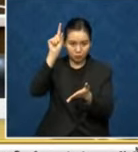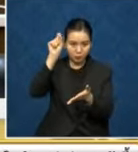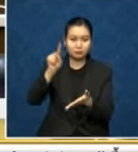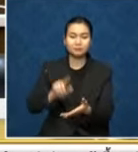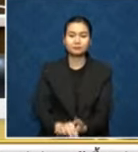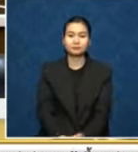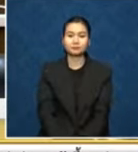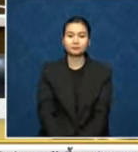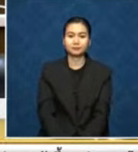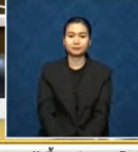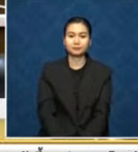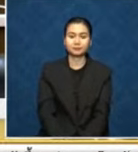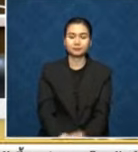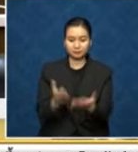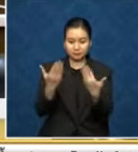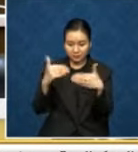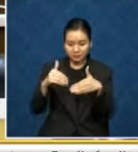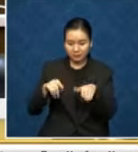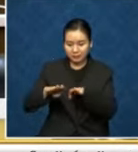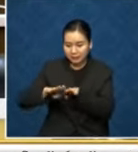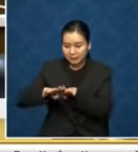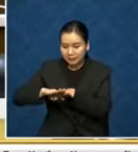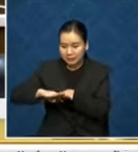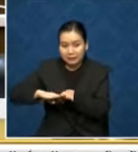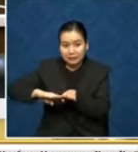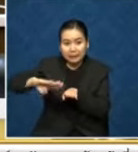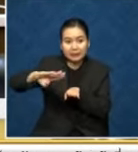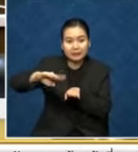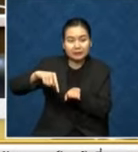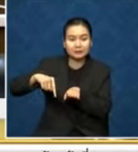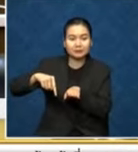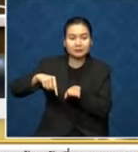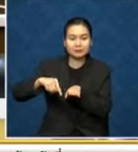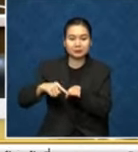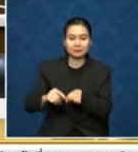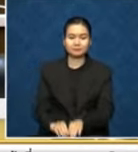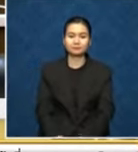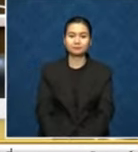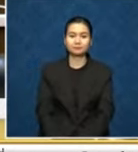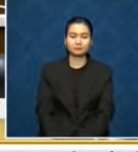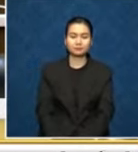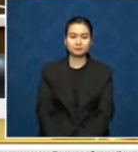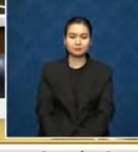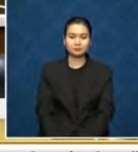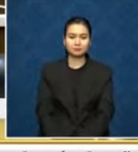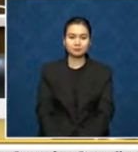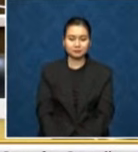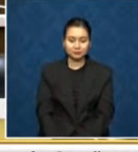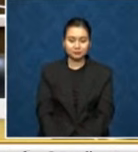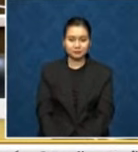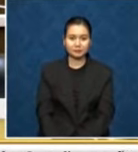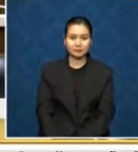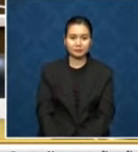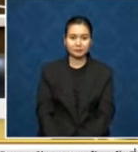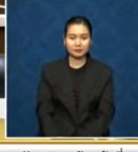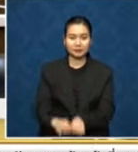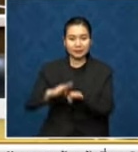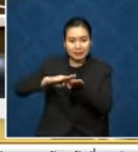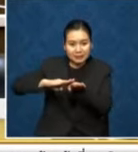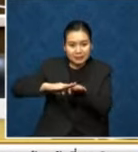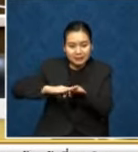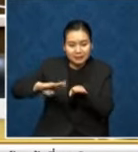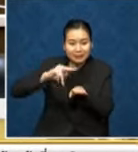เรื่องต่อมาครับเป็นเรื่องของตลิ่งครับได้รับการร้องเรียนจากท่านสจ.เกรียงไกรกิจจันทร์สจ.ของอำเภอภูหลวงคือต